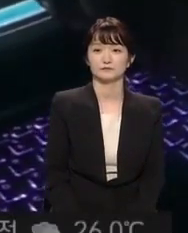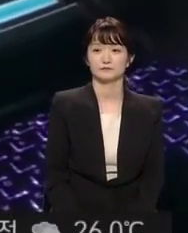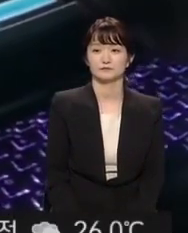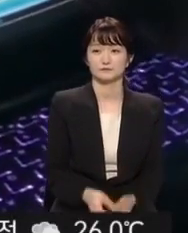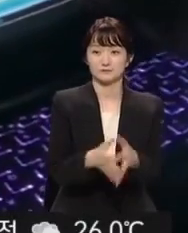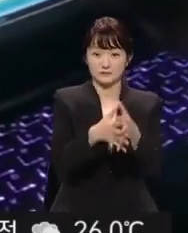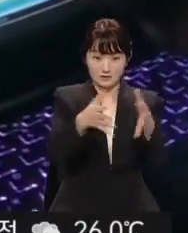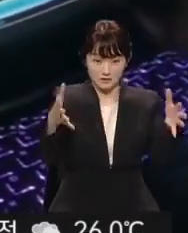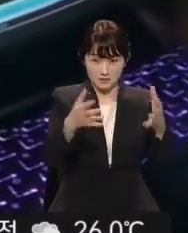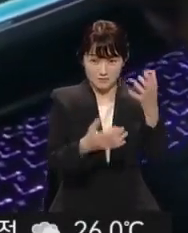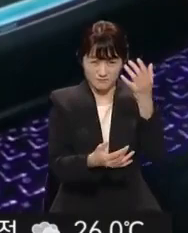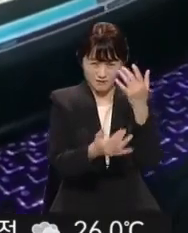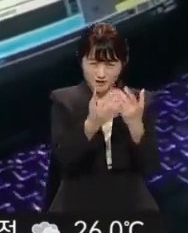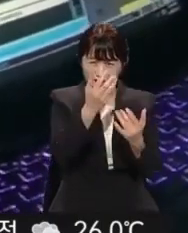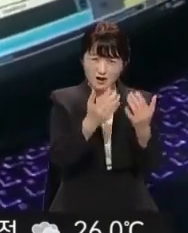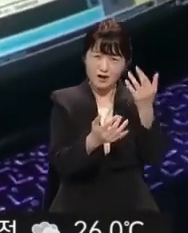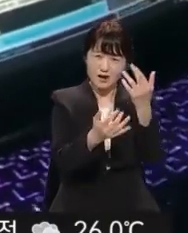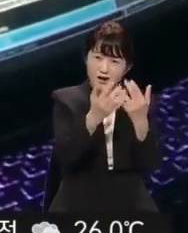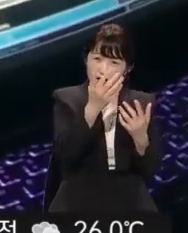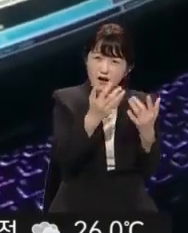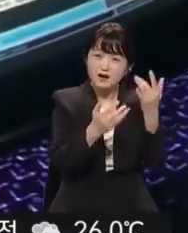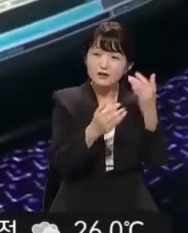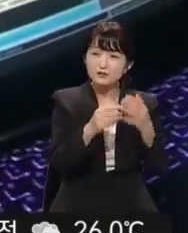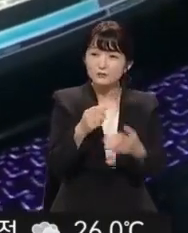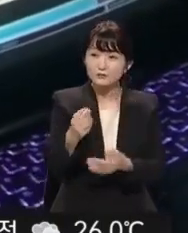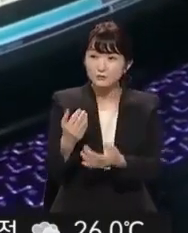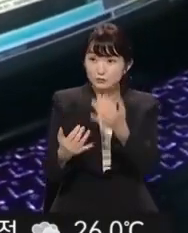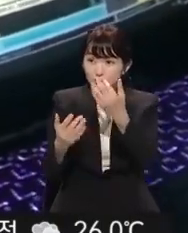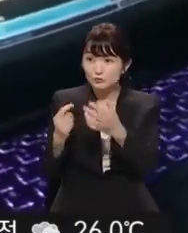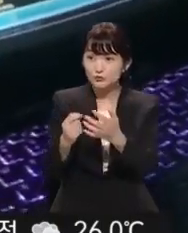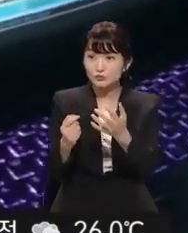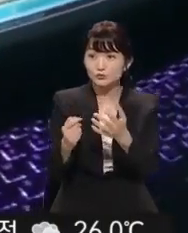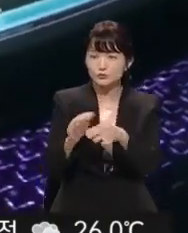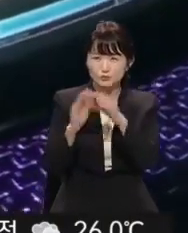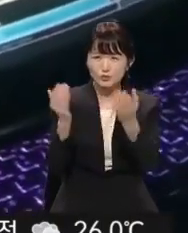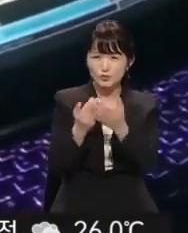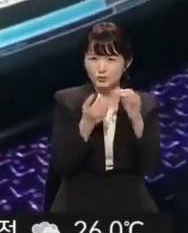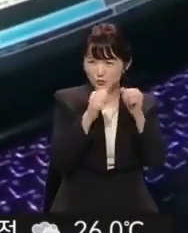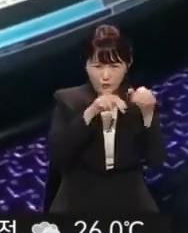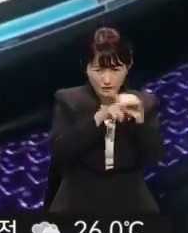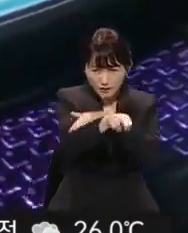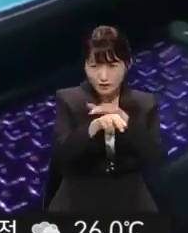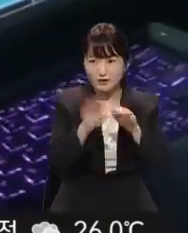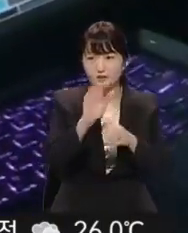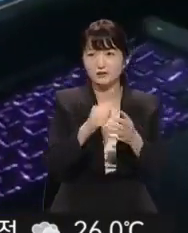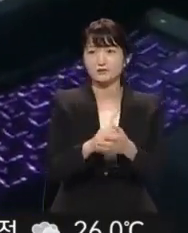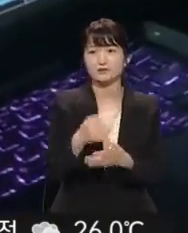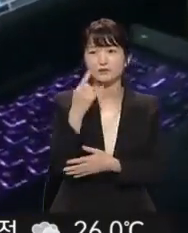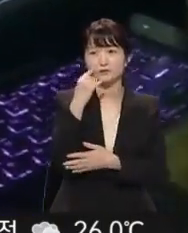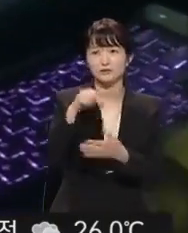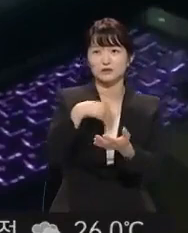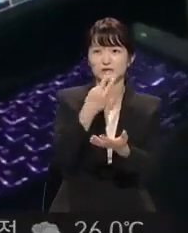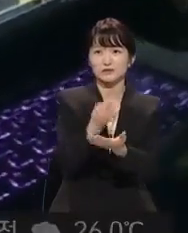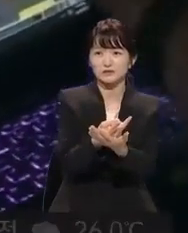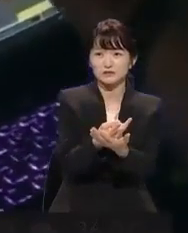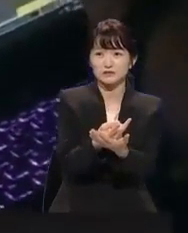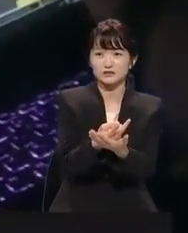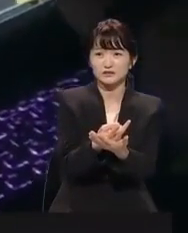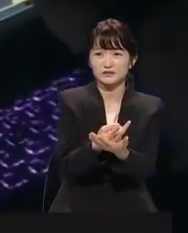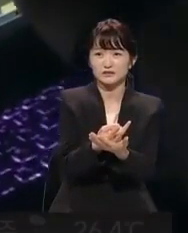My apartment's on fire. It's on fire? Is everybody out? No, my mom just fell.